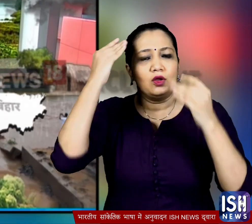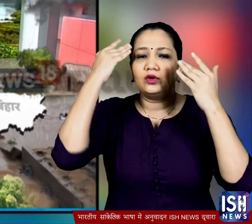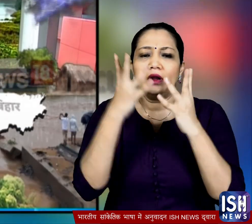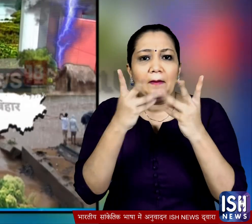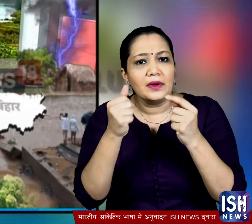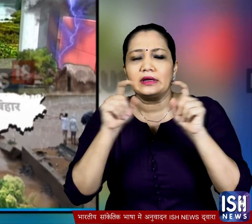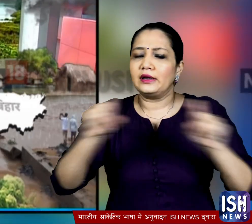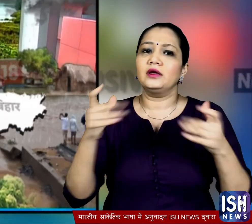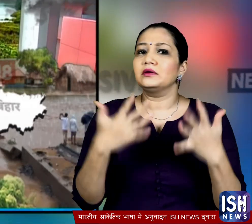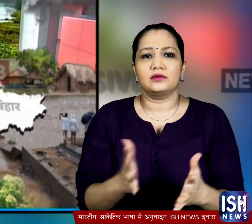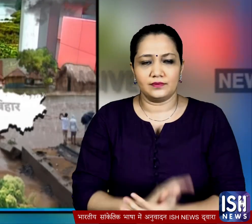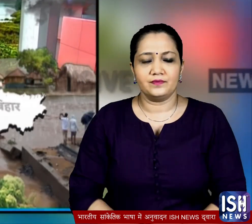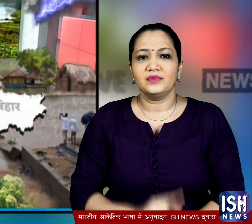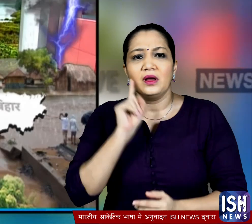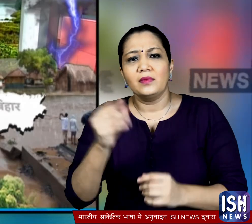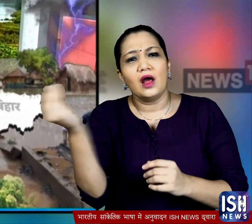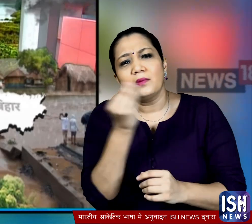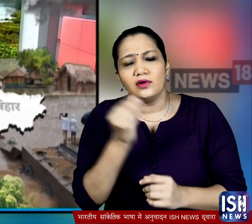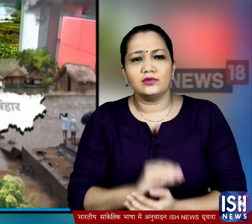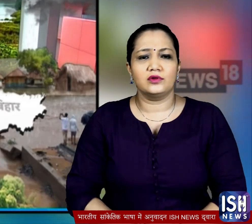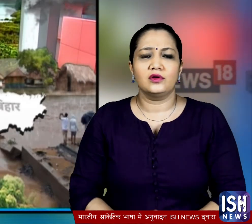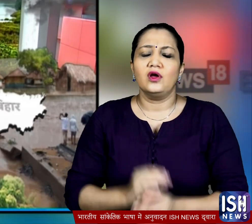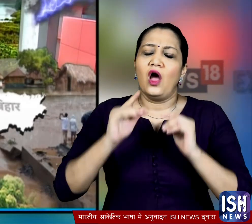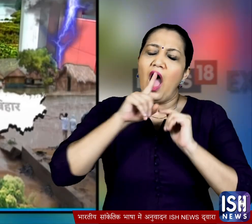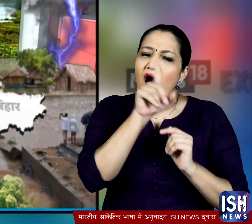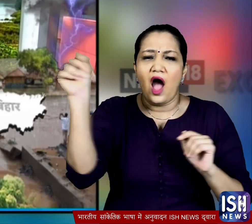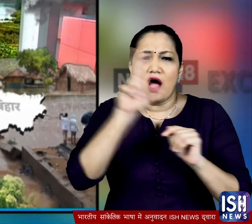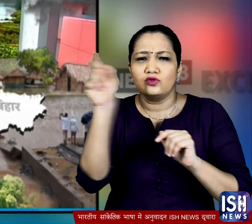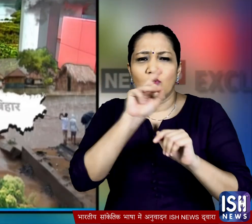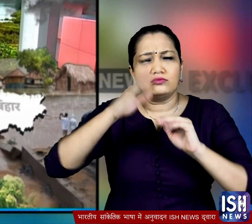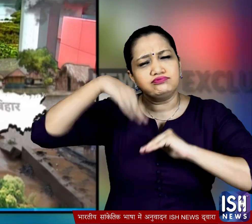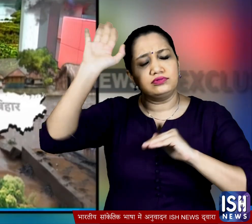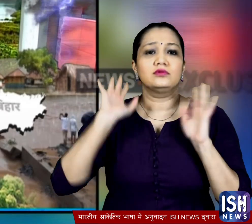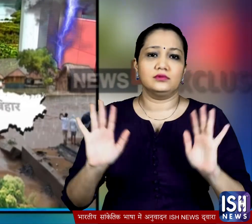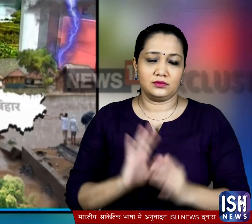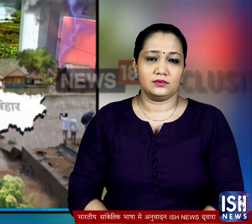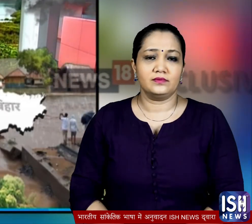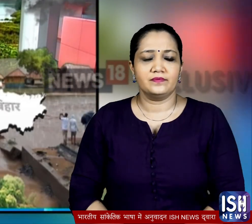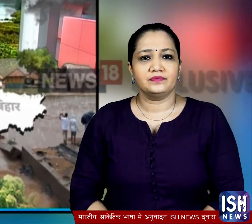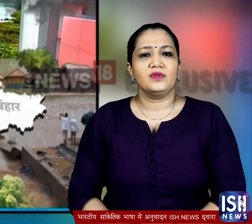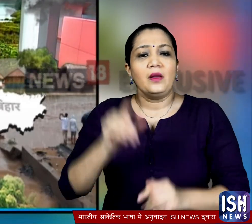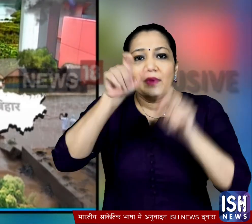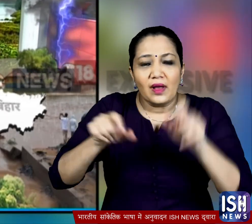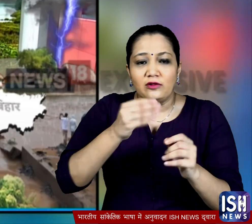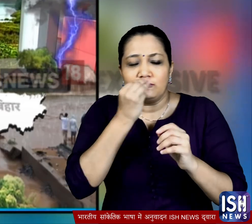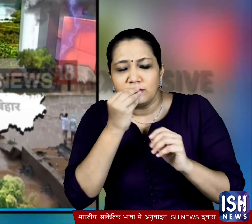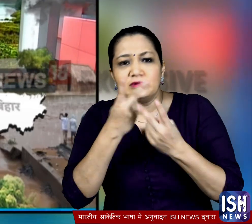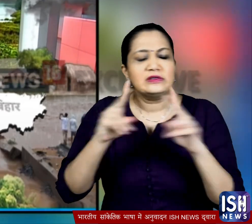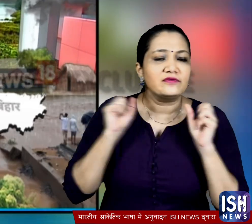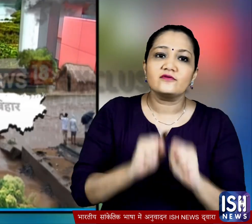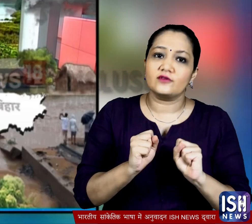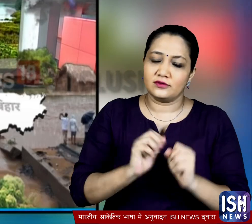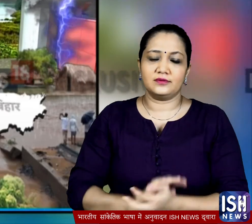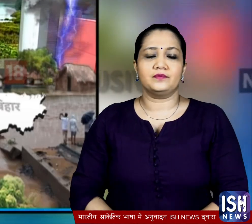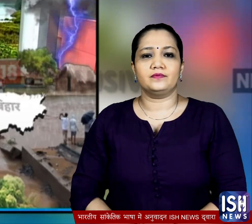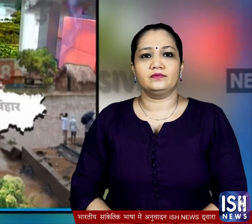कोई सही आंकड़ा सामने नहीं आया है, लेकिन अनुमान के मुताबिक उनकी संख्या सैकड़ों में पहुंच चुकी, जहां लोगों के सामने खाने पीने तक का संकट